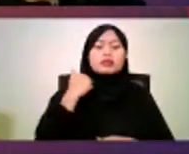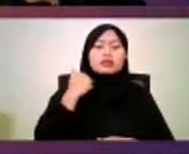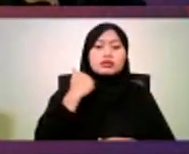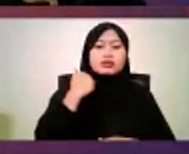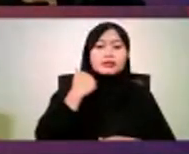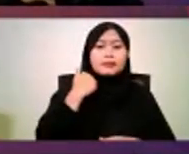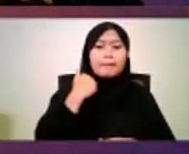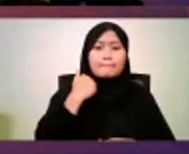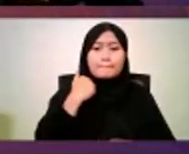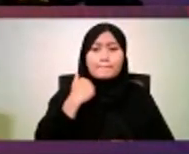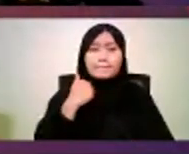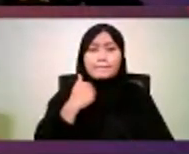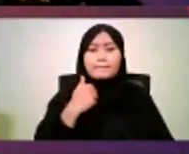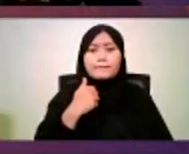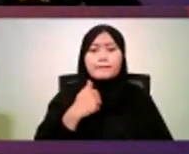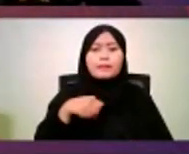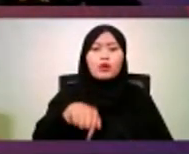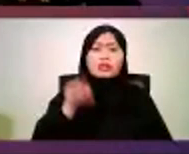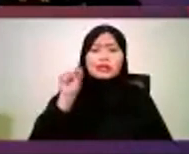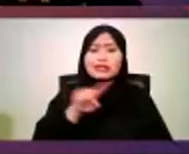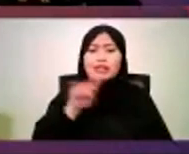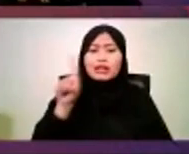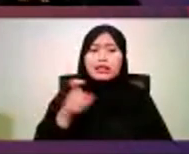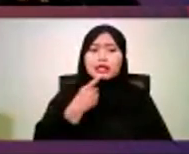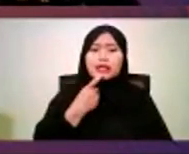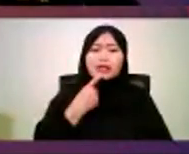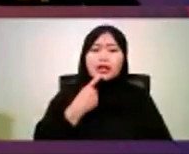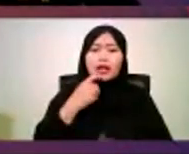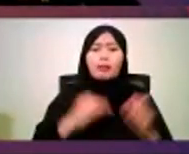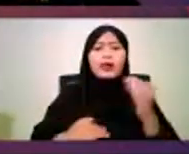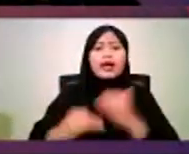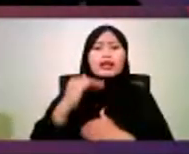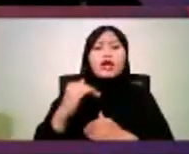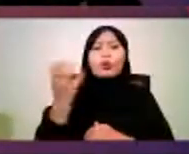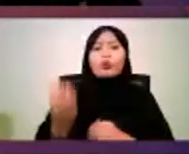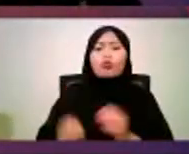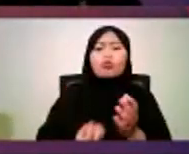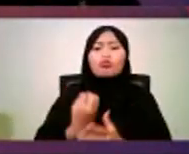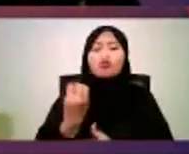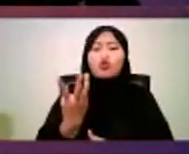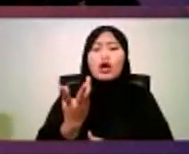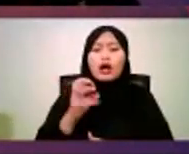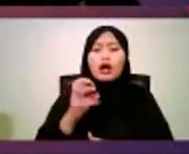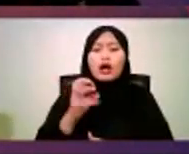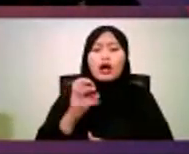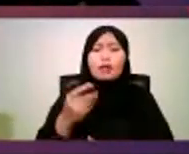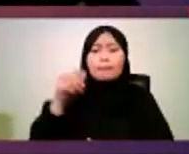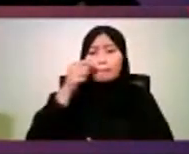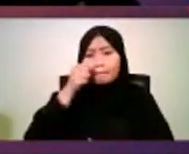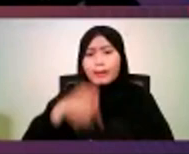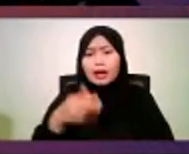eh saya ada sedikit pertanyaan mengenai peningkatan suku bunga kan dah Bank Indonesia